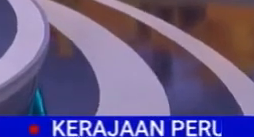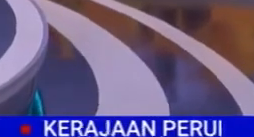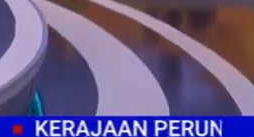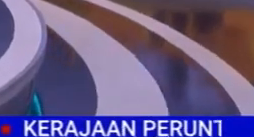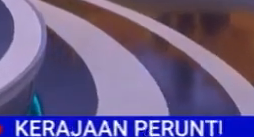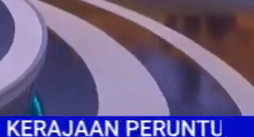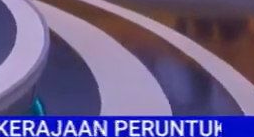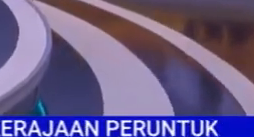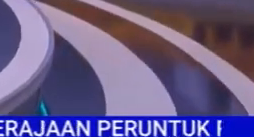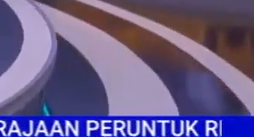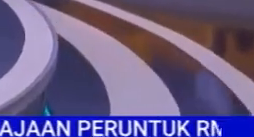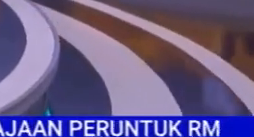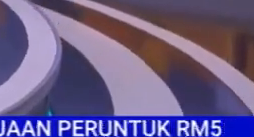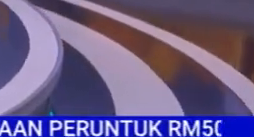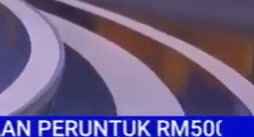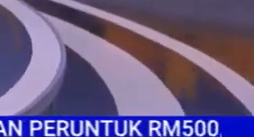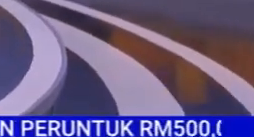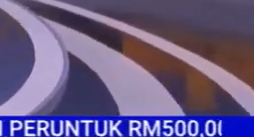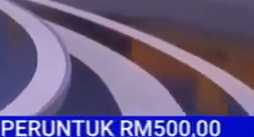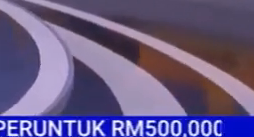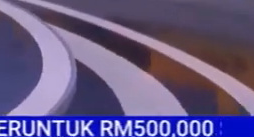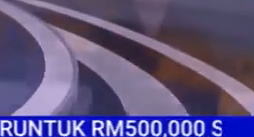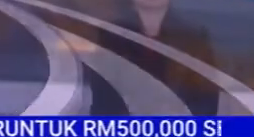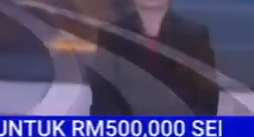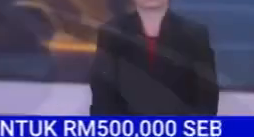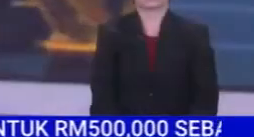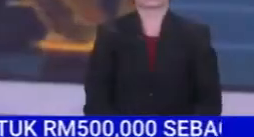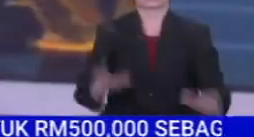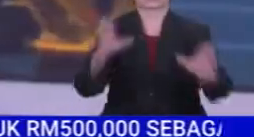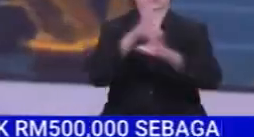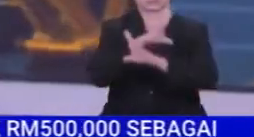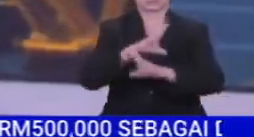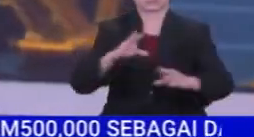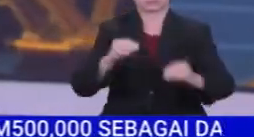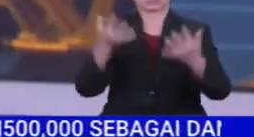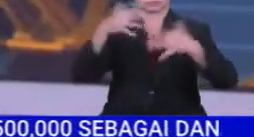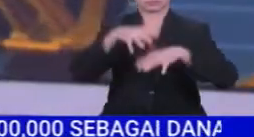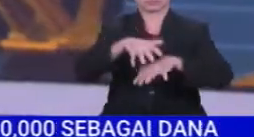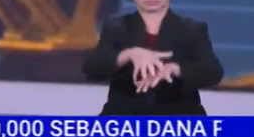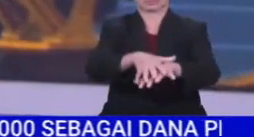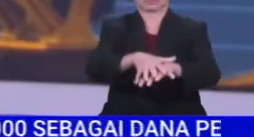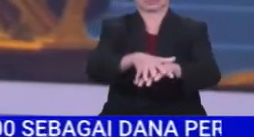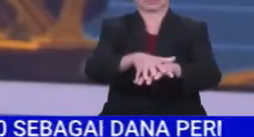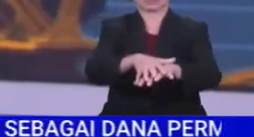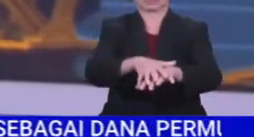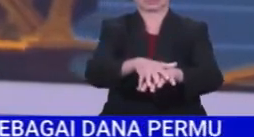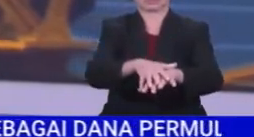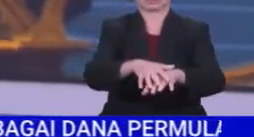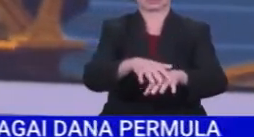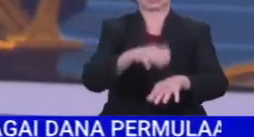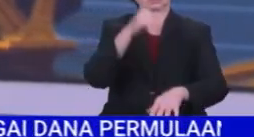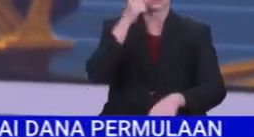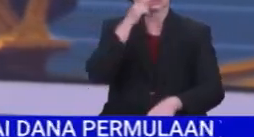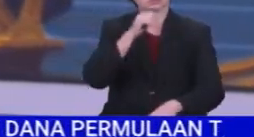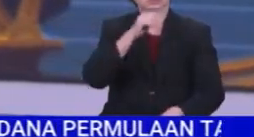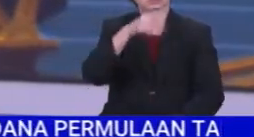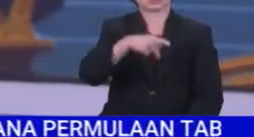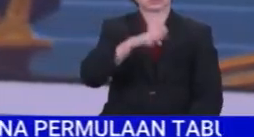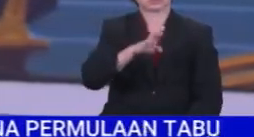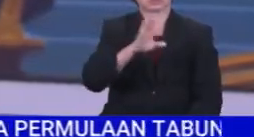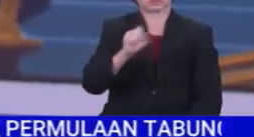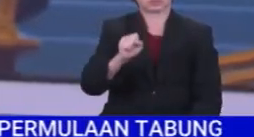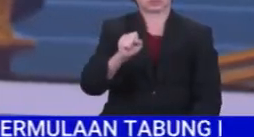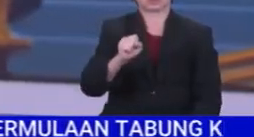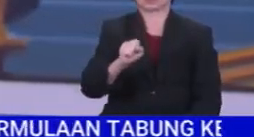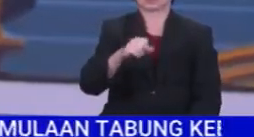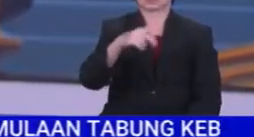seterusnya kita ga bumi kenyalang antara fokusnya perhimpunan Agung pergerakan wanita dan pemuda Bibi Sarawak